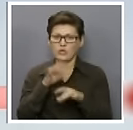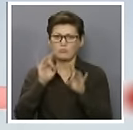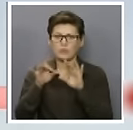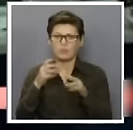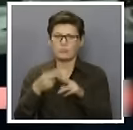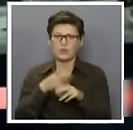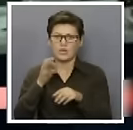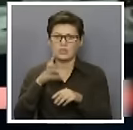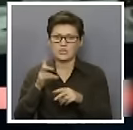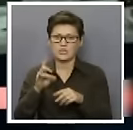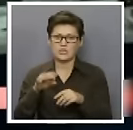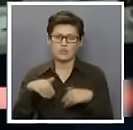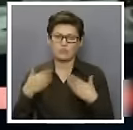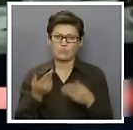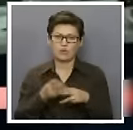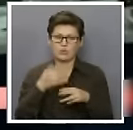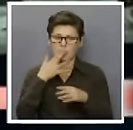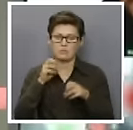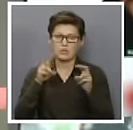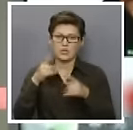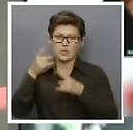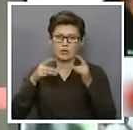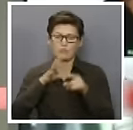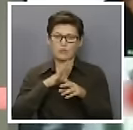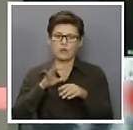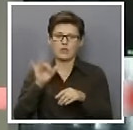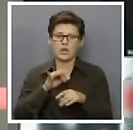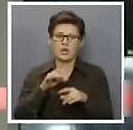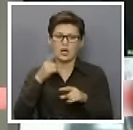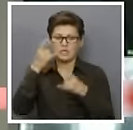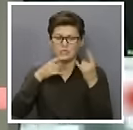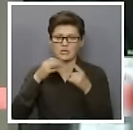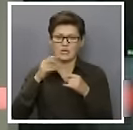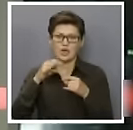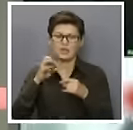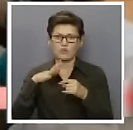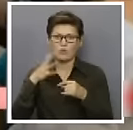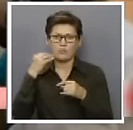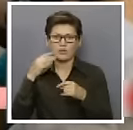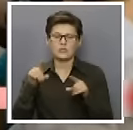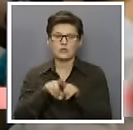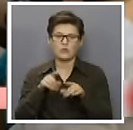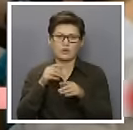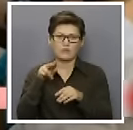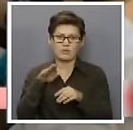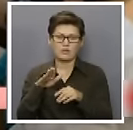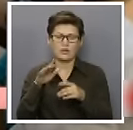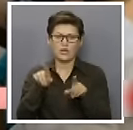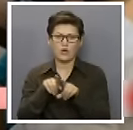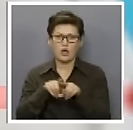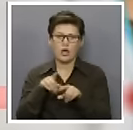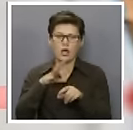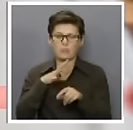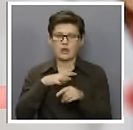жарнамасыз контентті ұсынып отыр. Басқа шетелдік арналарға келетін болса, Қазтелерадио, Қазақтелеком, Алматы секілді еліміздің ірі кабельдік